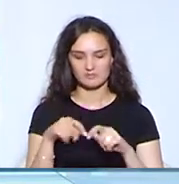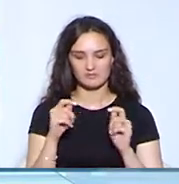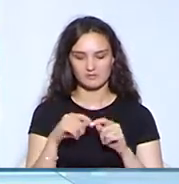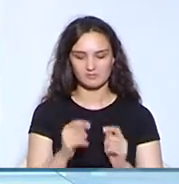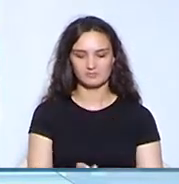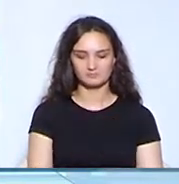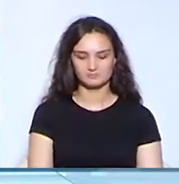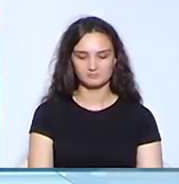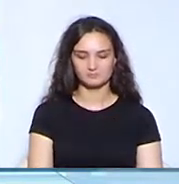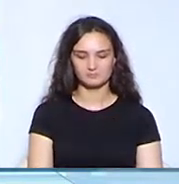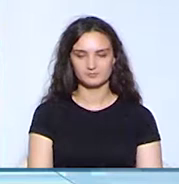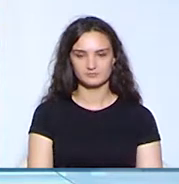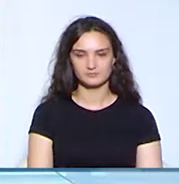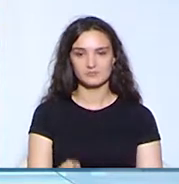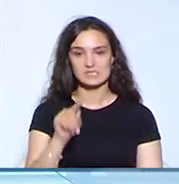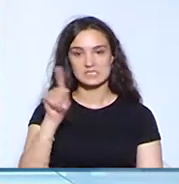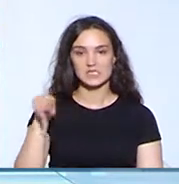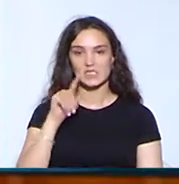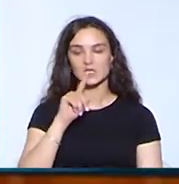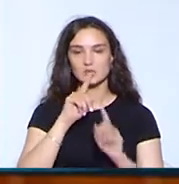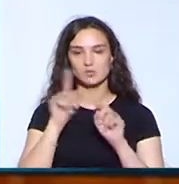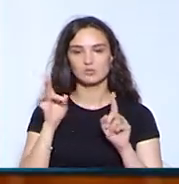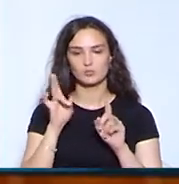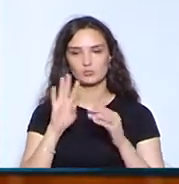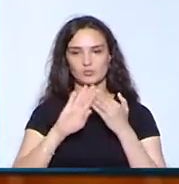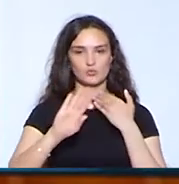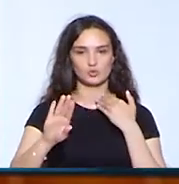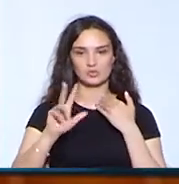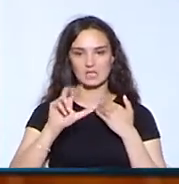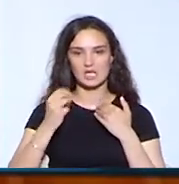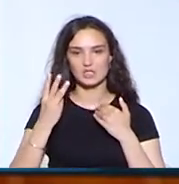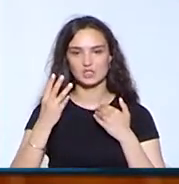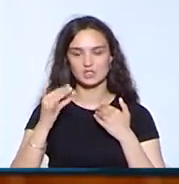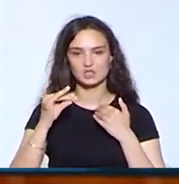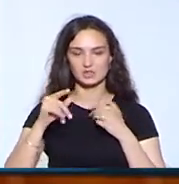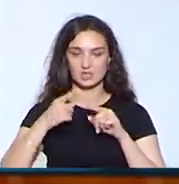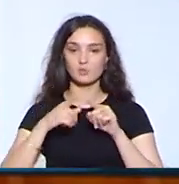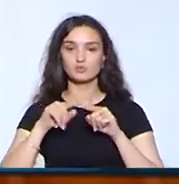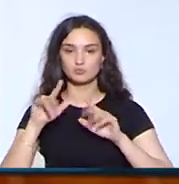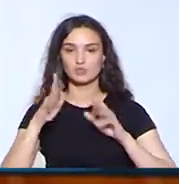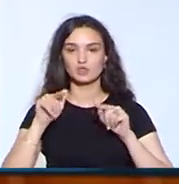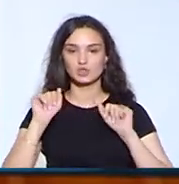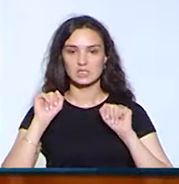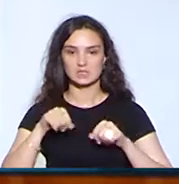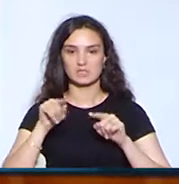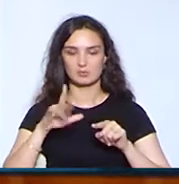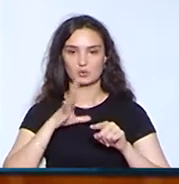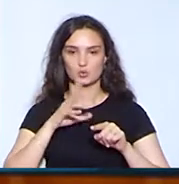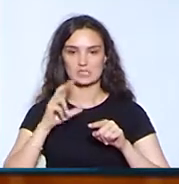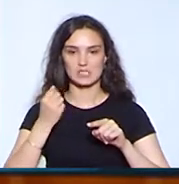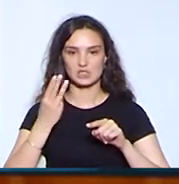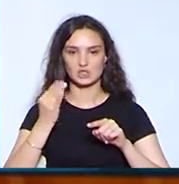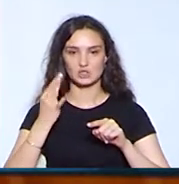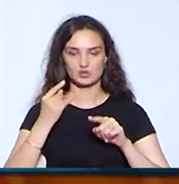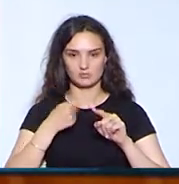ან თუნდაც ხასიათობრივი, ისინი განსაკუთრებით უნდა მოერიდონ ჰაშის, ვინაიდან ამ შემთხვევაში შესაძლებელი იყოს ჰაშში